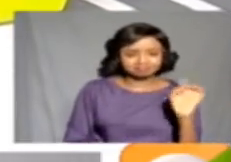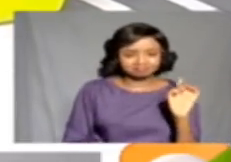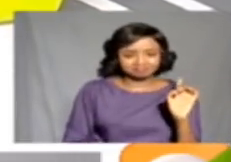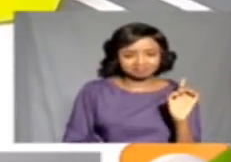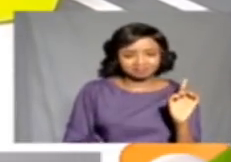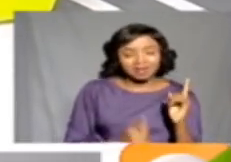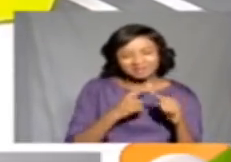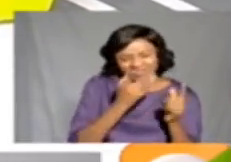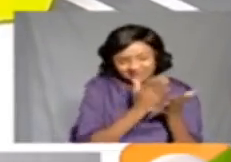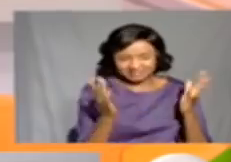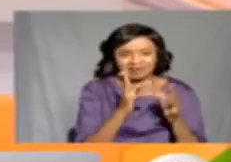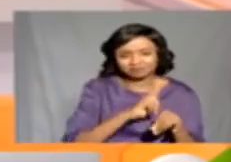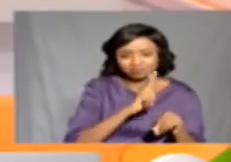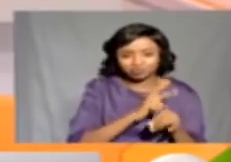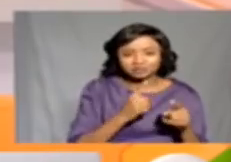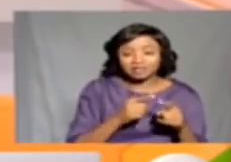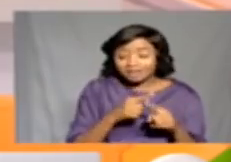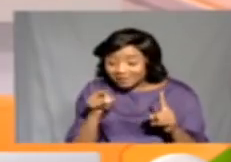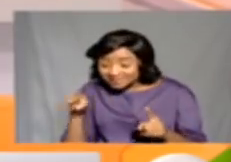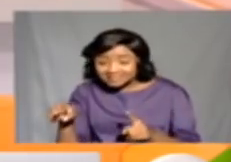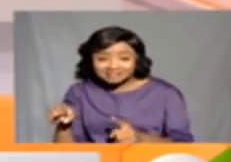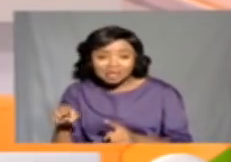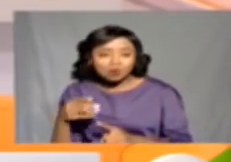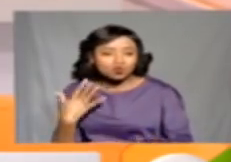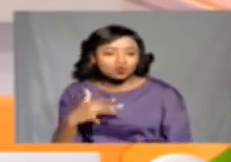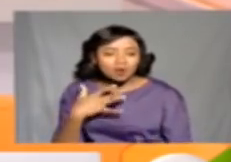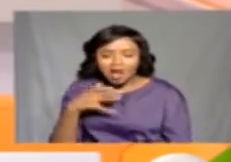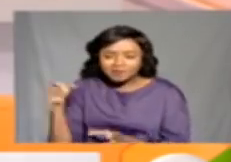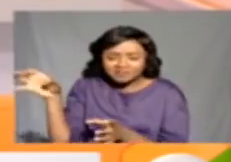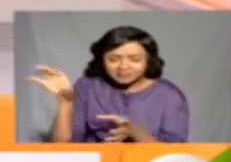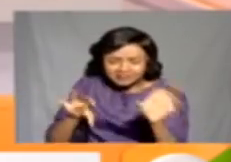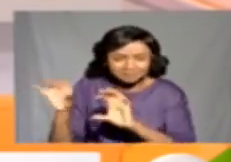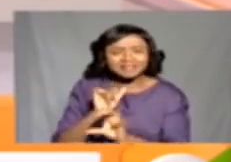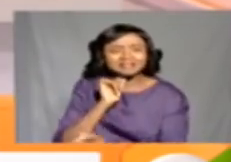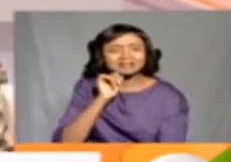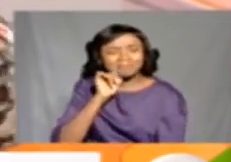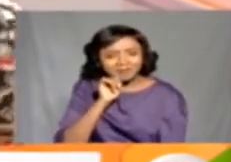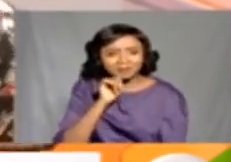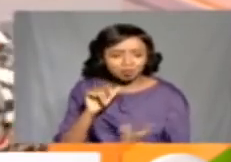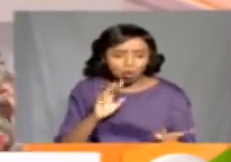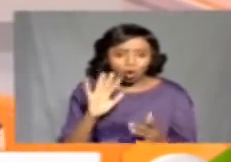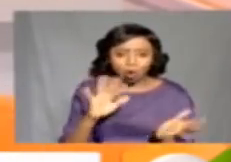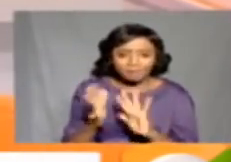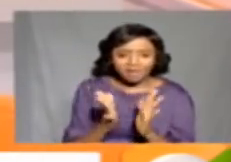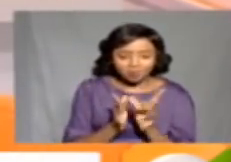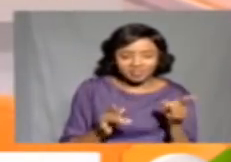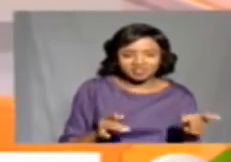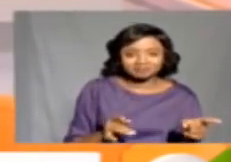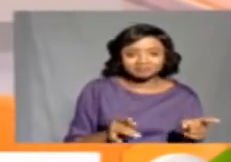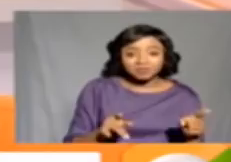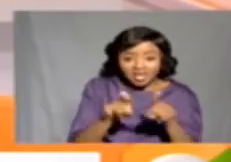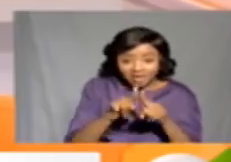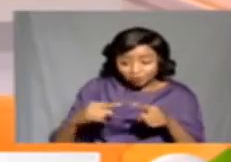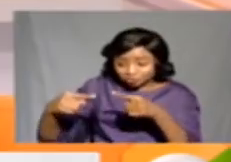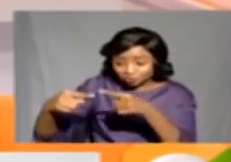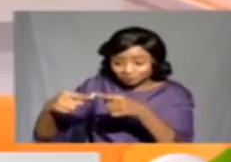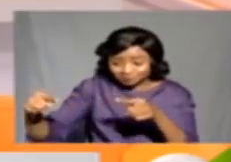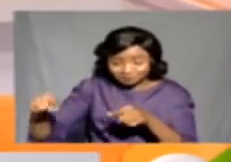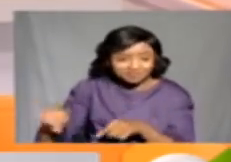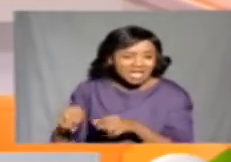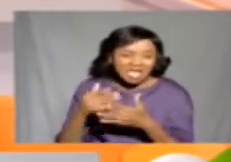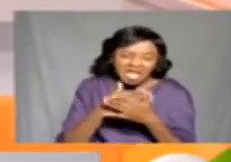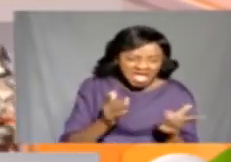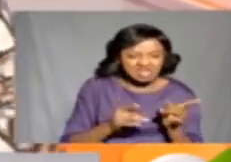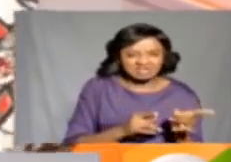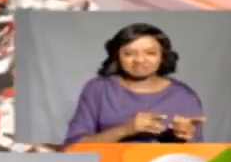watu hutumia. Na hili amri lina viungo vingi kushinda andazi. Na andazi linakuwa na mraba. Inaweza kuwa